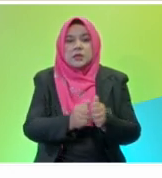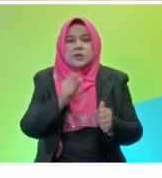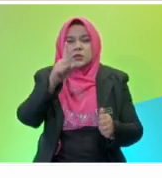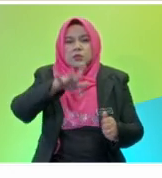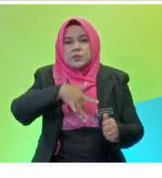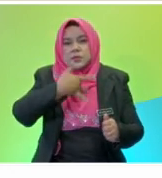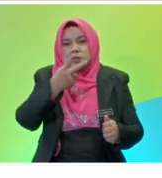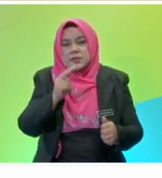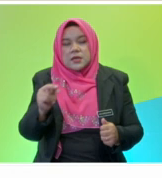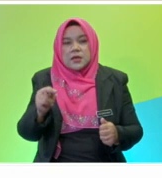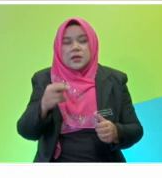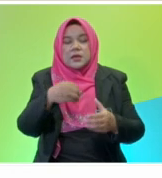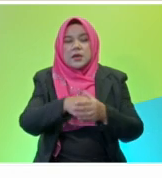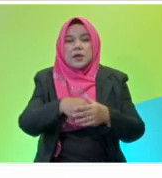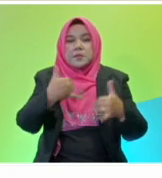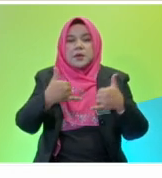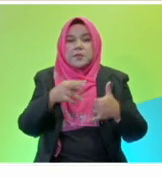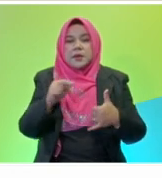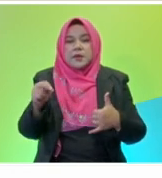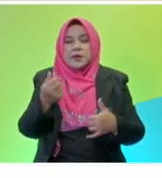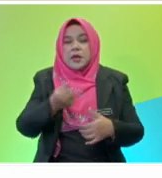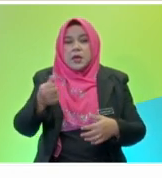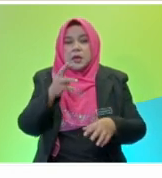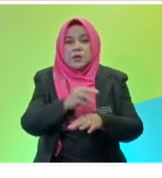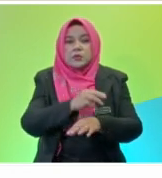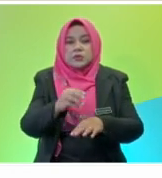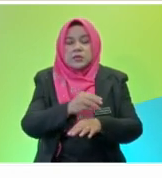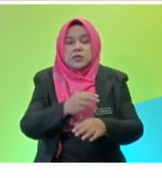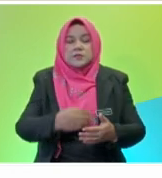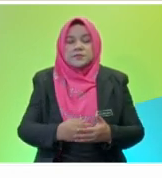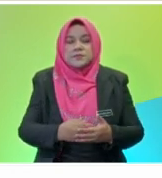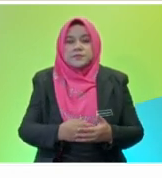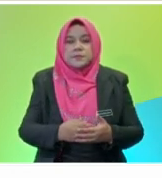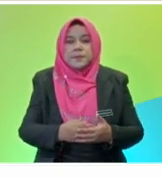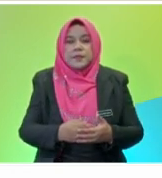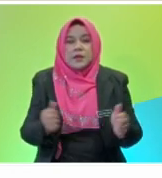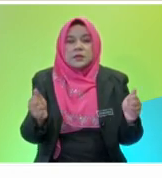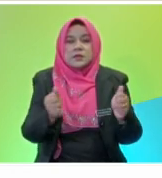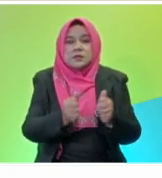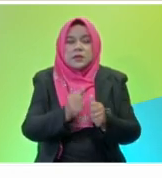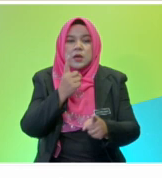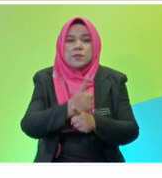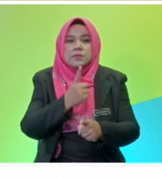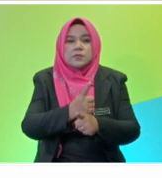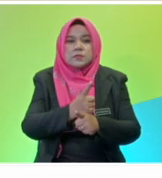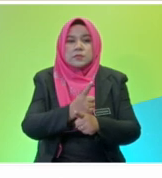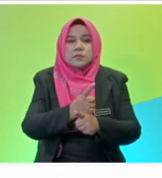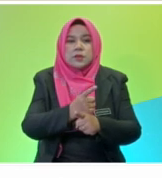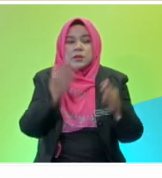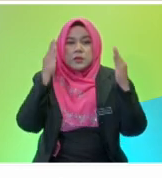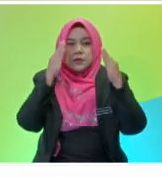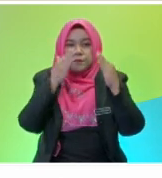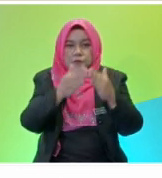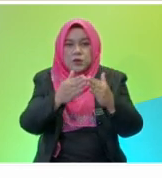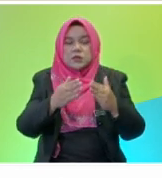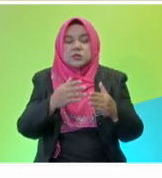dalam permainan alat musik itu secara konsisten itu maksudnya dengan dengan betul-betul Ada hal itu juga untuk